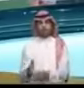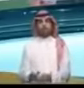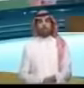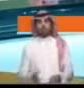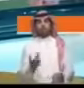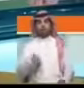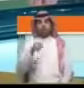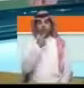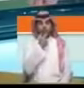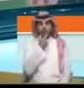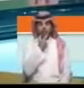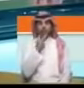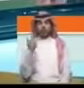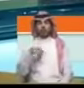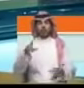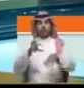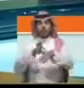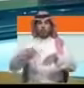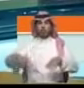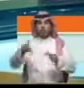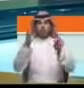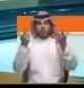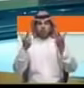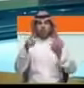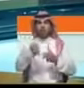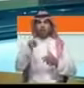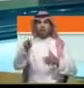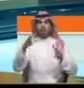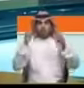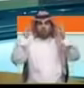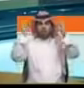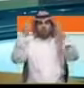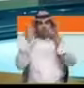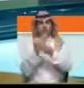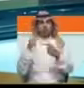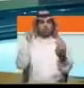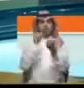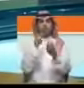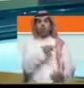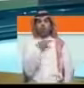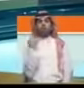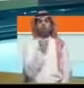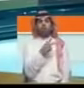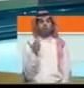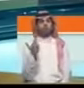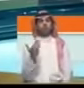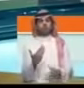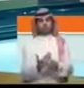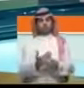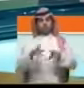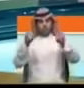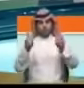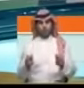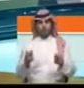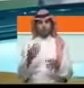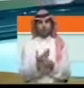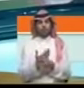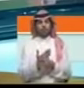وإلى بريطانيا، حيث تجمع الآلاف من الأشخاص في لندن للتظاهر ضد الحكومة البريطانية مطالبين بوقف